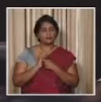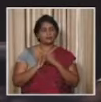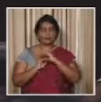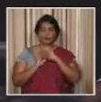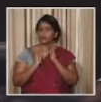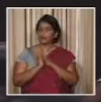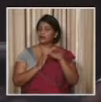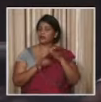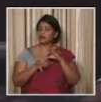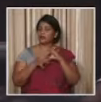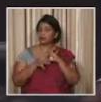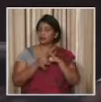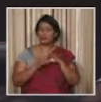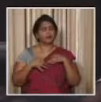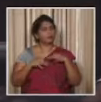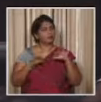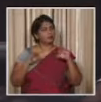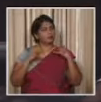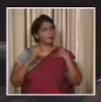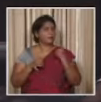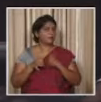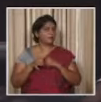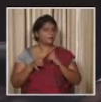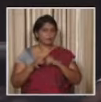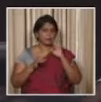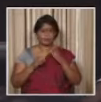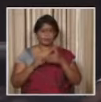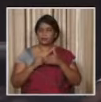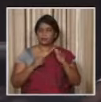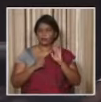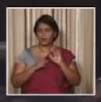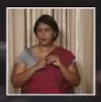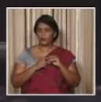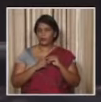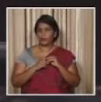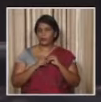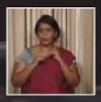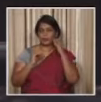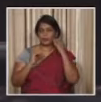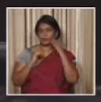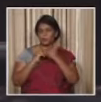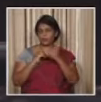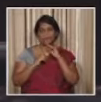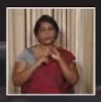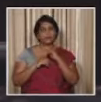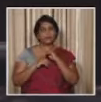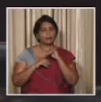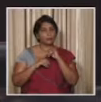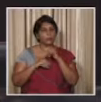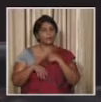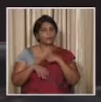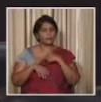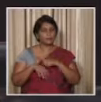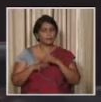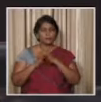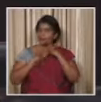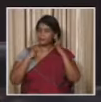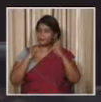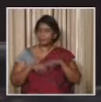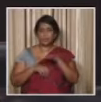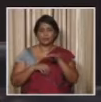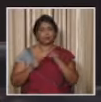සමාජ සම්මුතියන් දුර්වල වෙලා ප්‍රශ්න වෙන කාලයක අපි ජීවත් වෙන්නේ. සමහර අවස්ථාවල විශාල